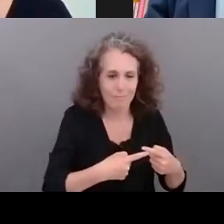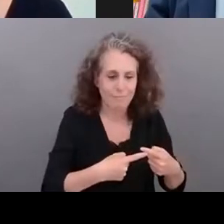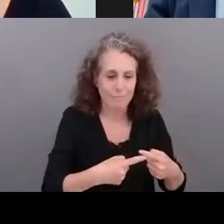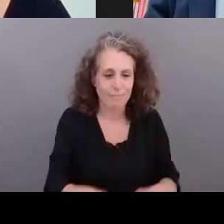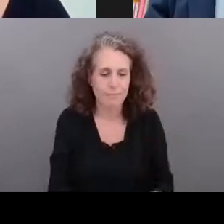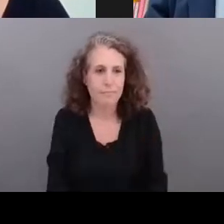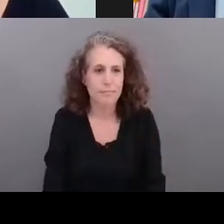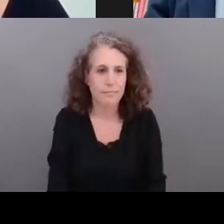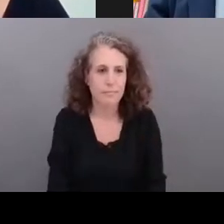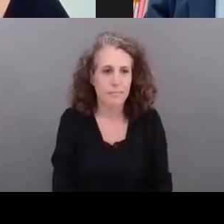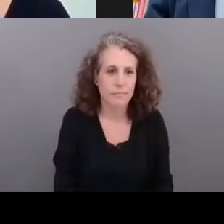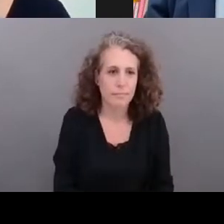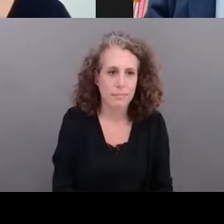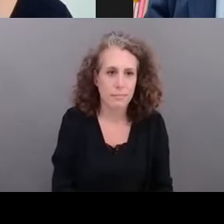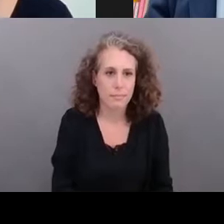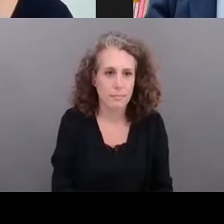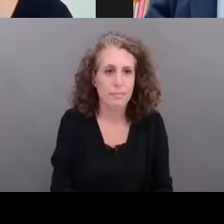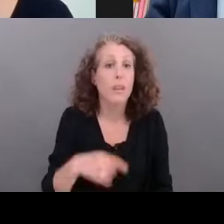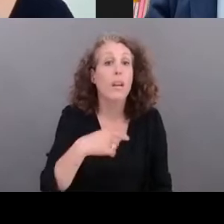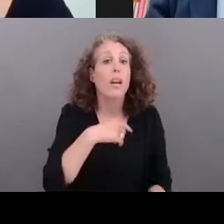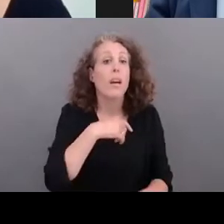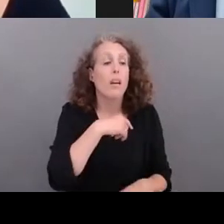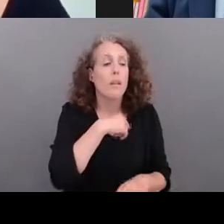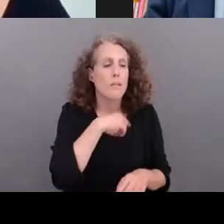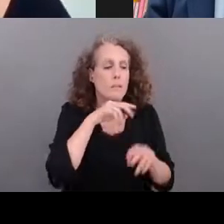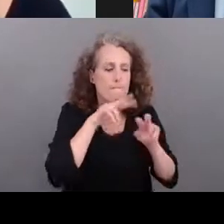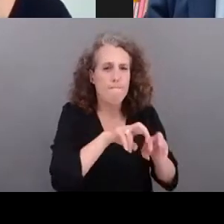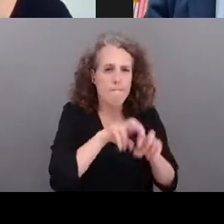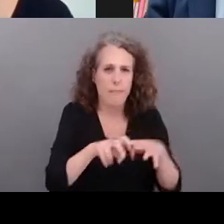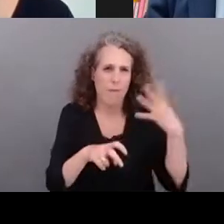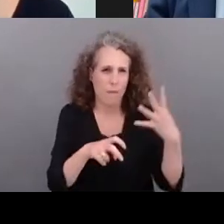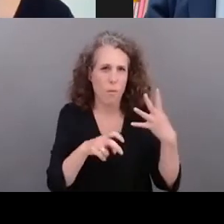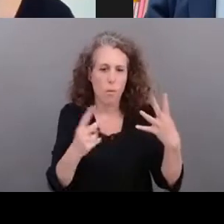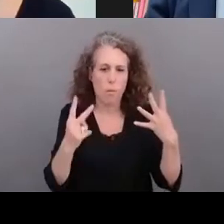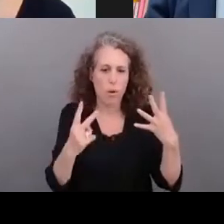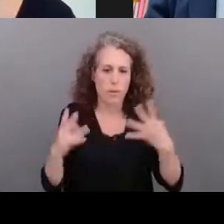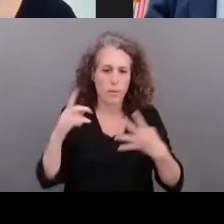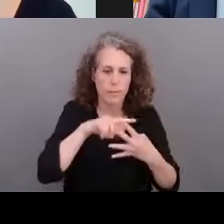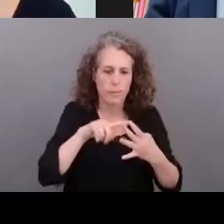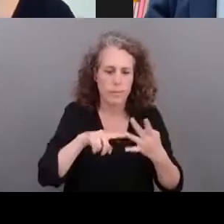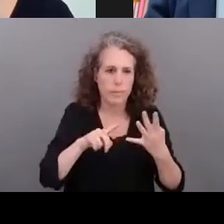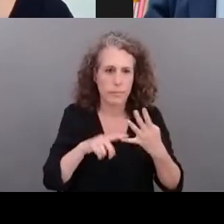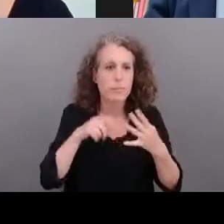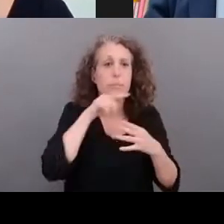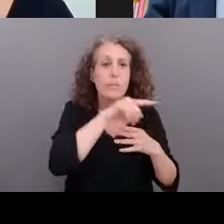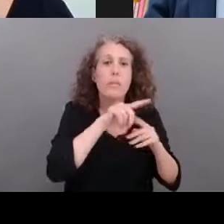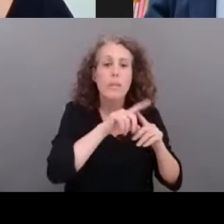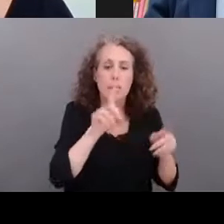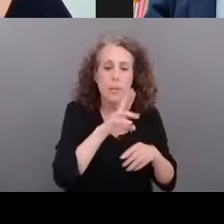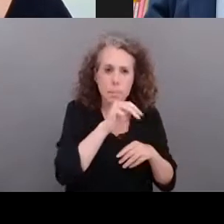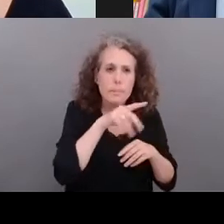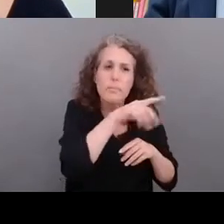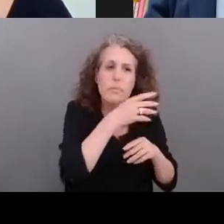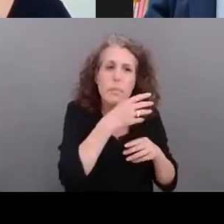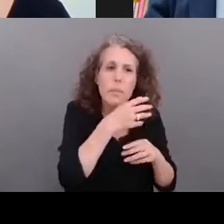relance économique. Nous avons également 4 conclusions principales. Tout d'abord, les institutions